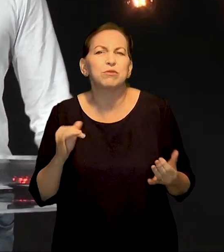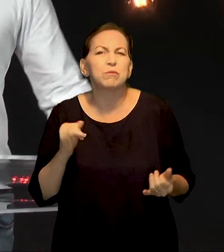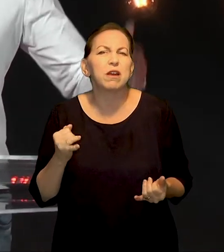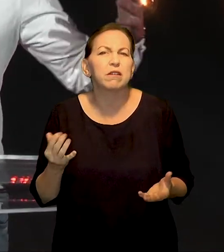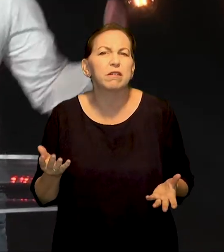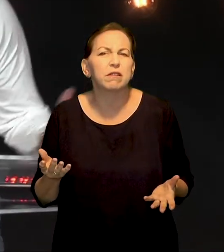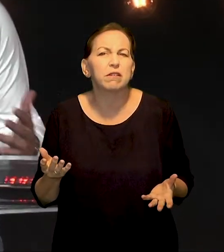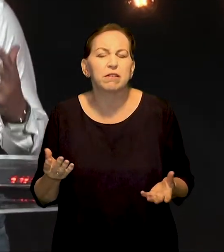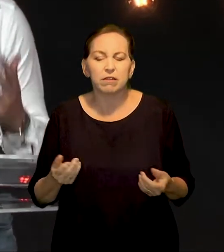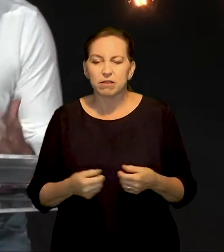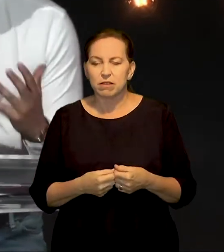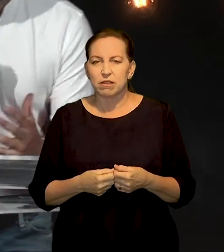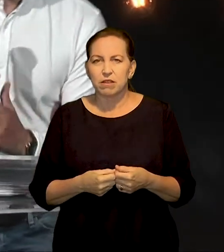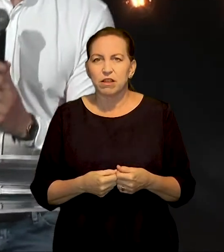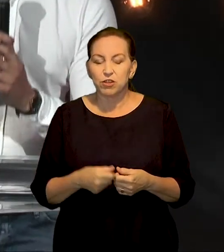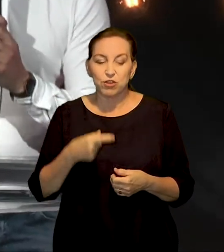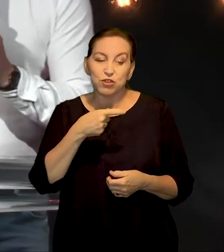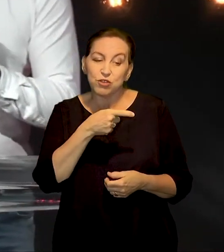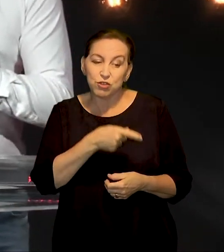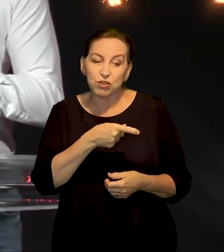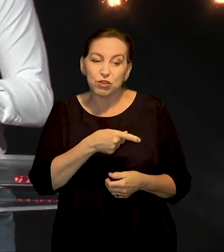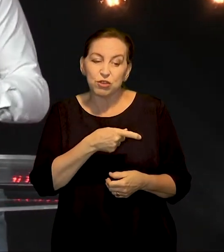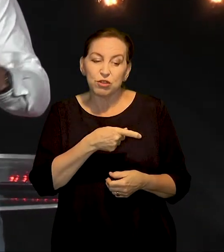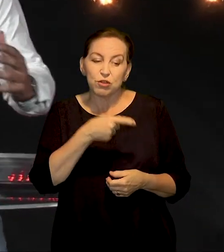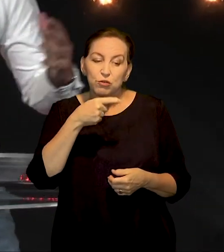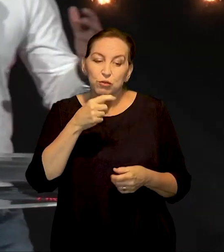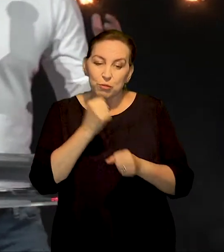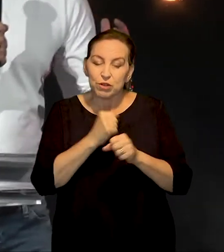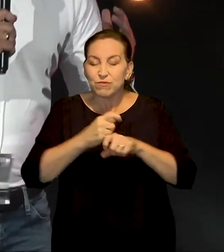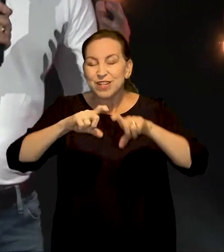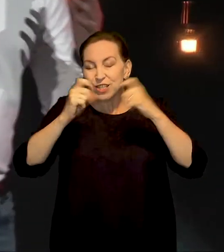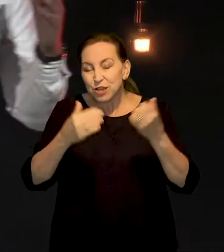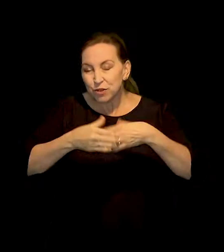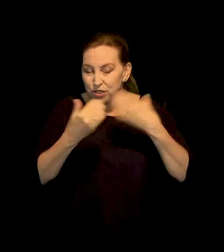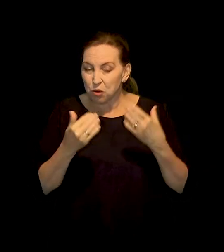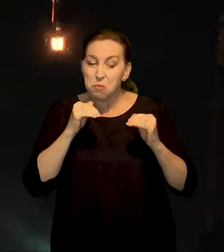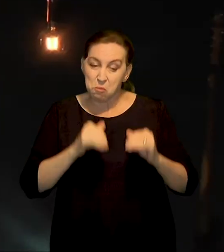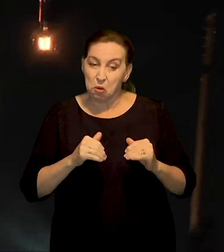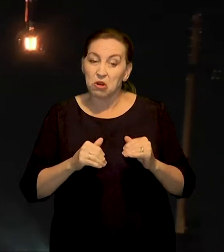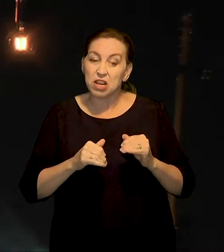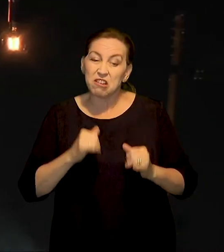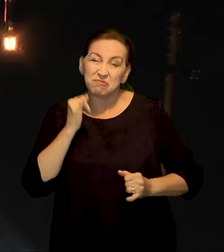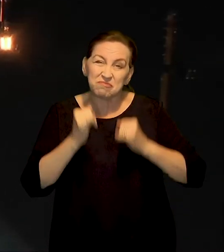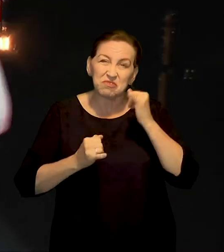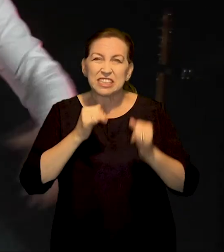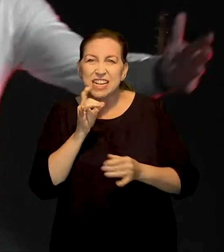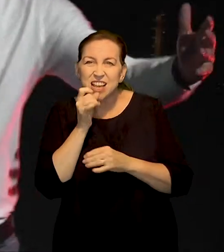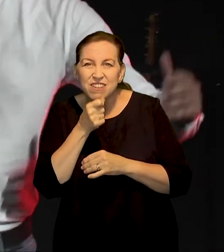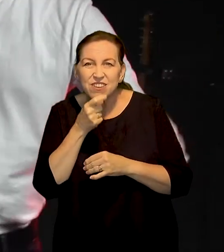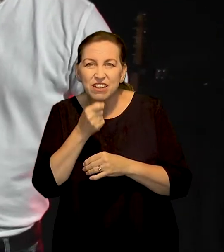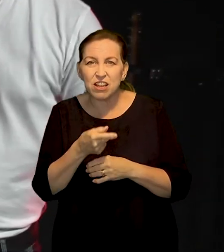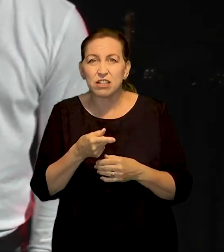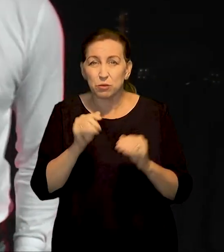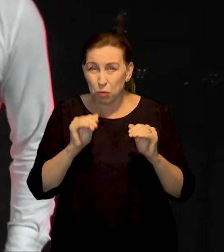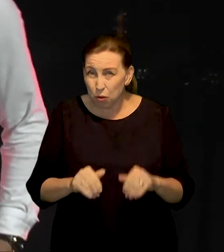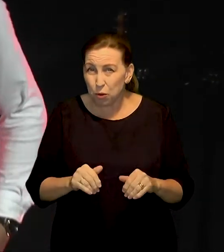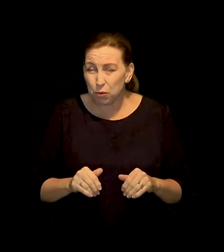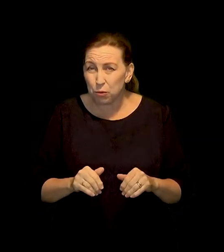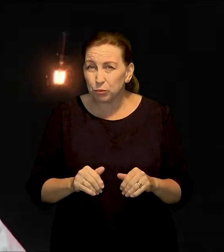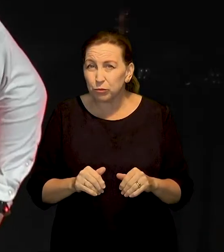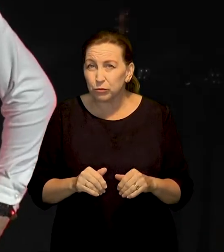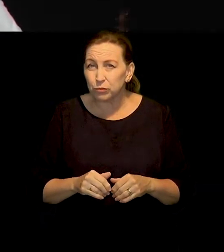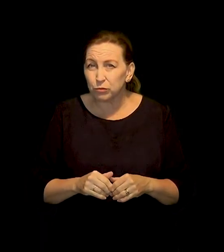Główne przesłanie tej przypowieści. Od razu je wyłożę na stół. Młodzi kaznodzieje, kaznodziejki, nie róbcie tak. Ja od razu wykładam na